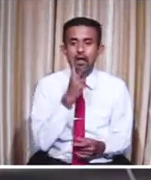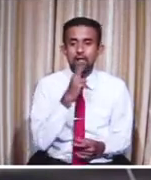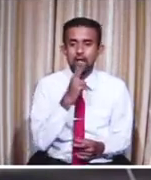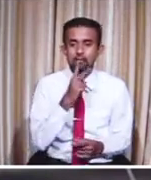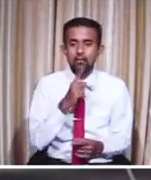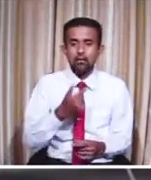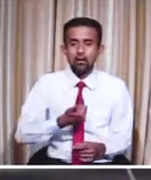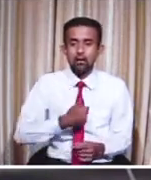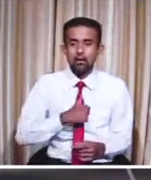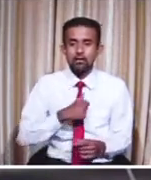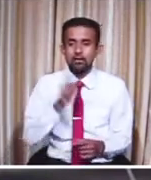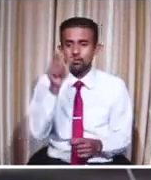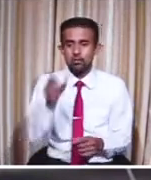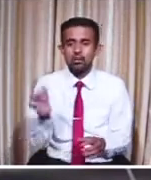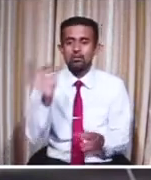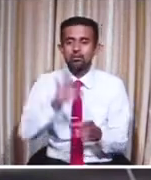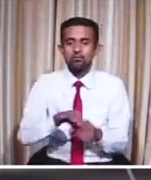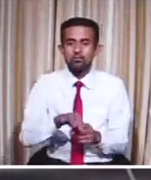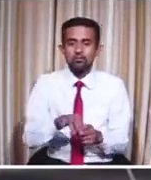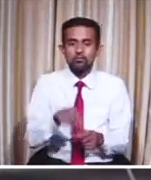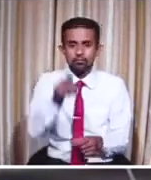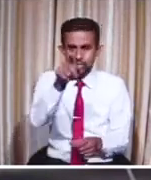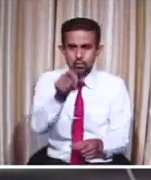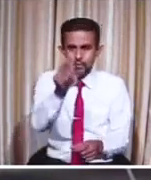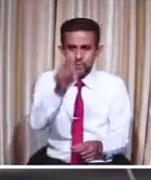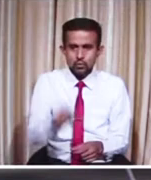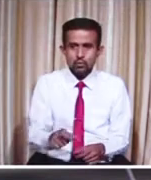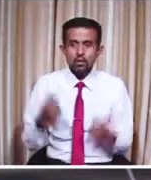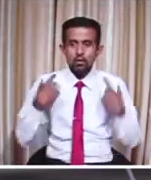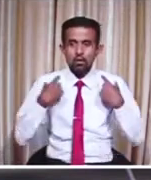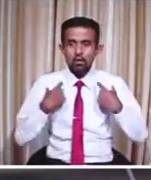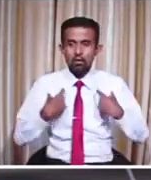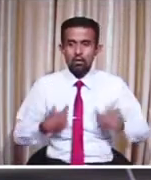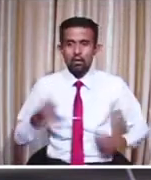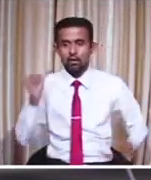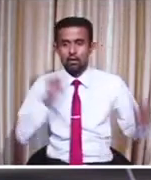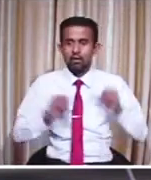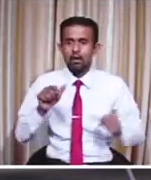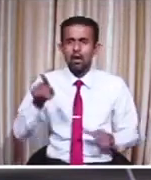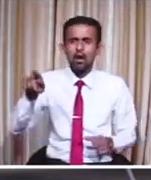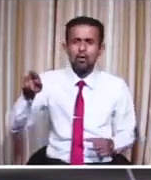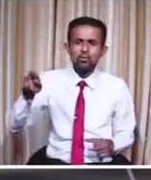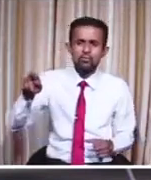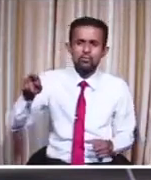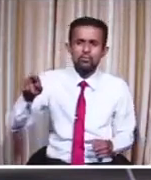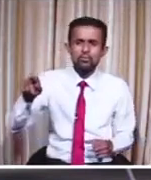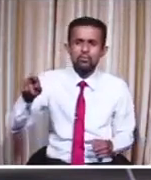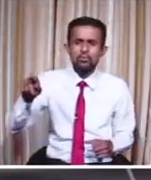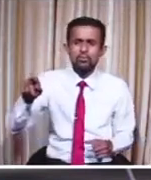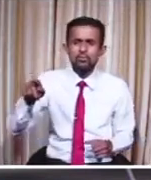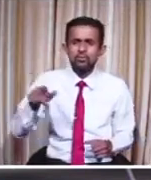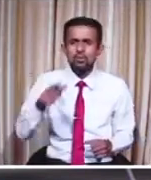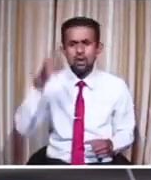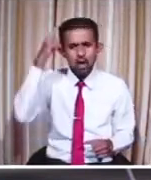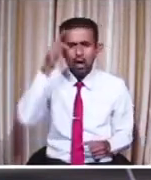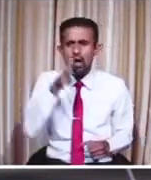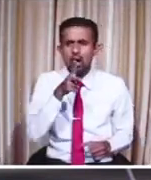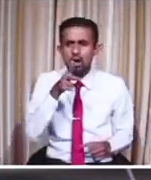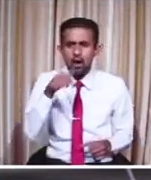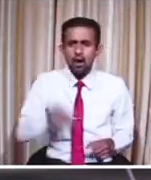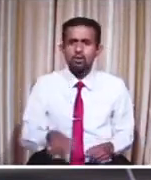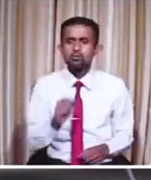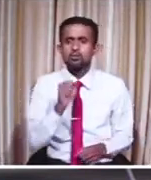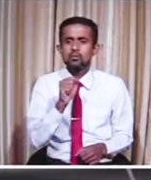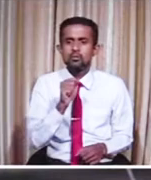kini daga ni. Adat tu ala kara sahaja ke daga tu, kau tu me kaputa. Adat kerema